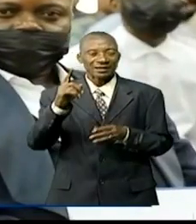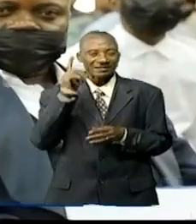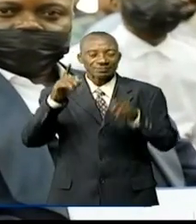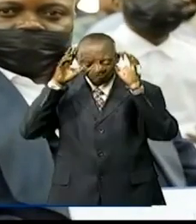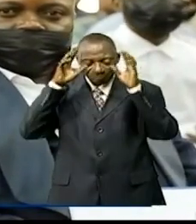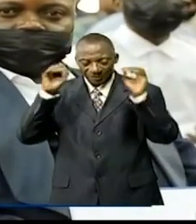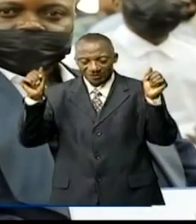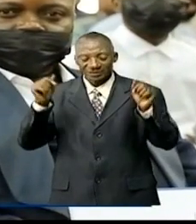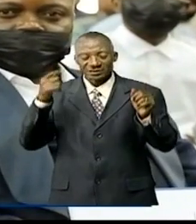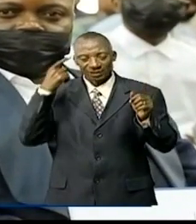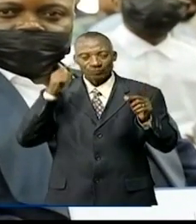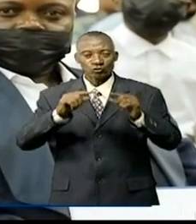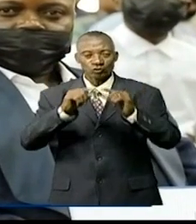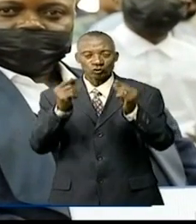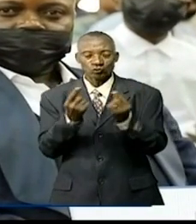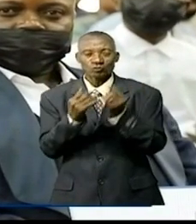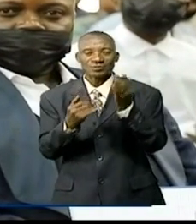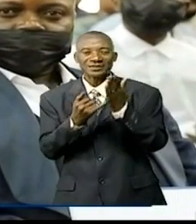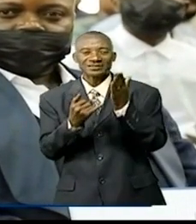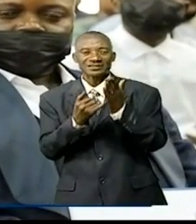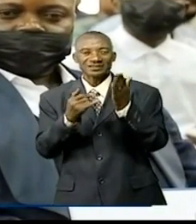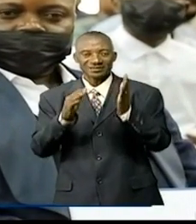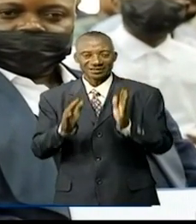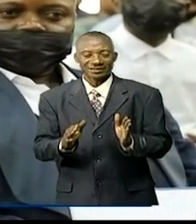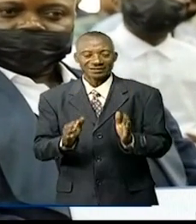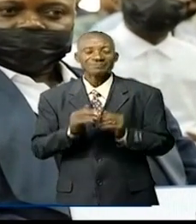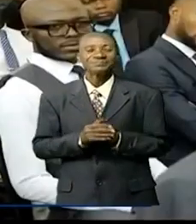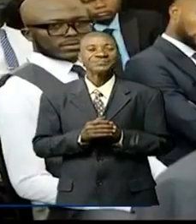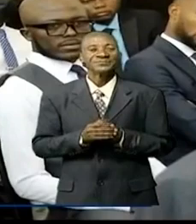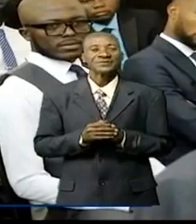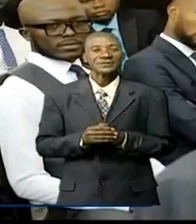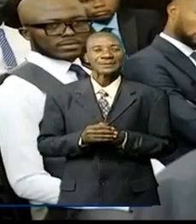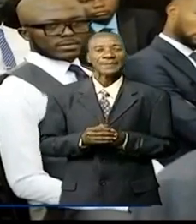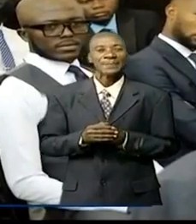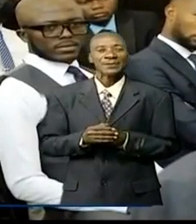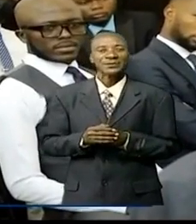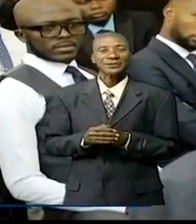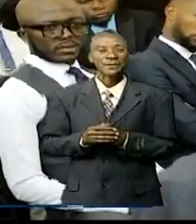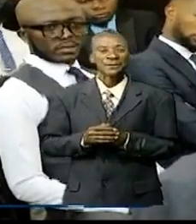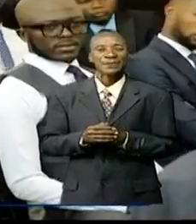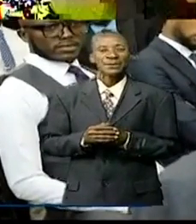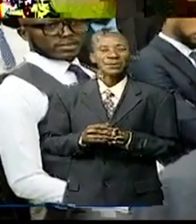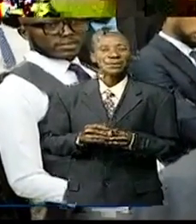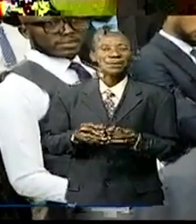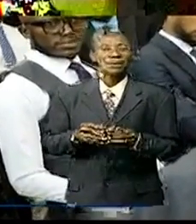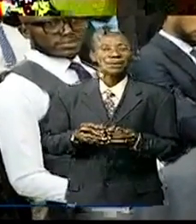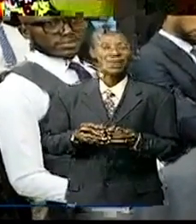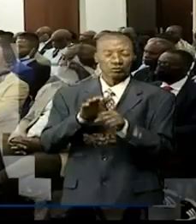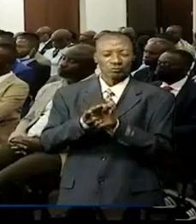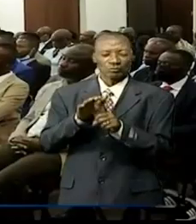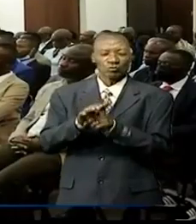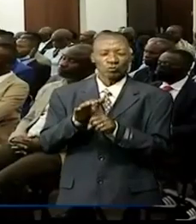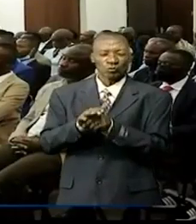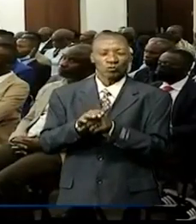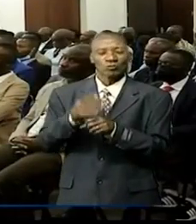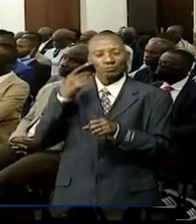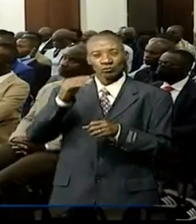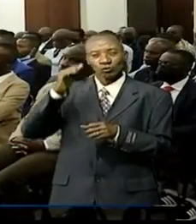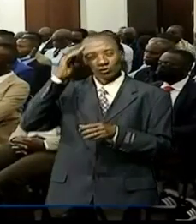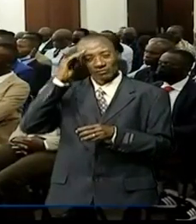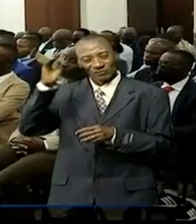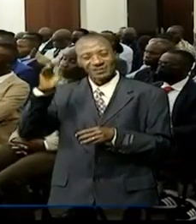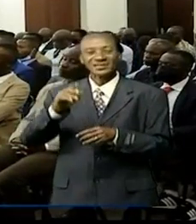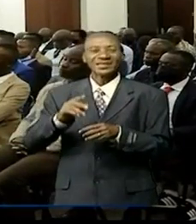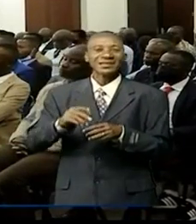de la Corporation des ingénieurs BTP. C'était en présence de plusieurs autorités académiques et administratives,